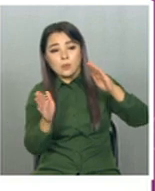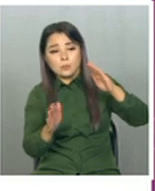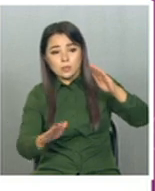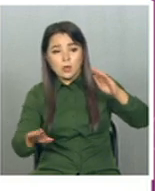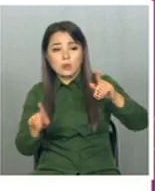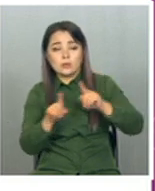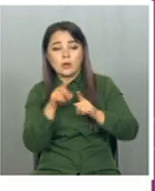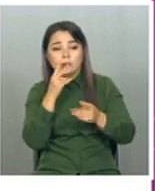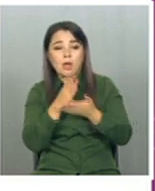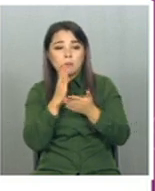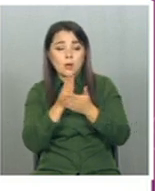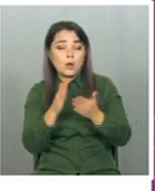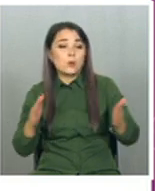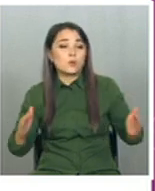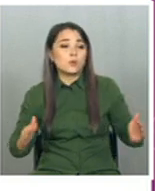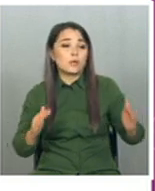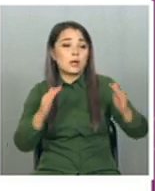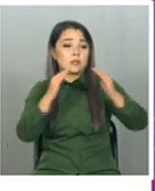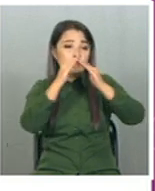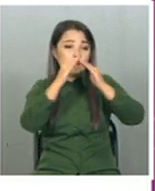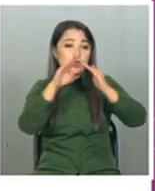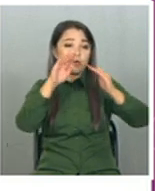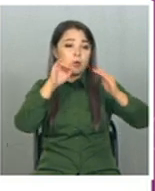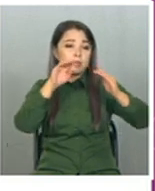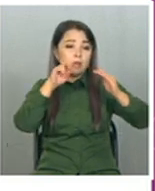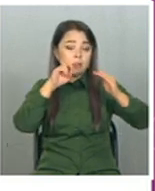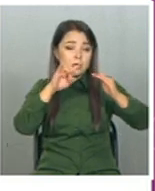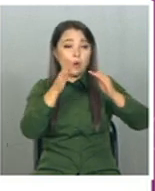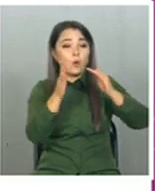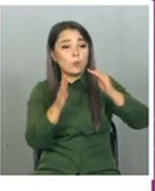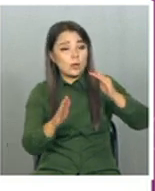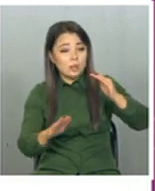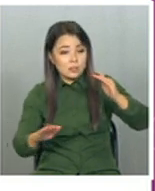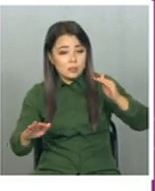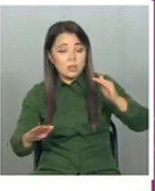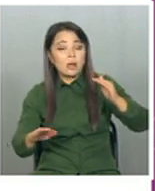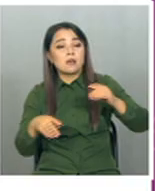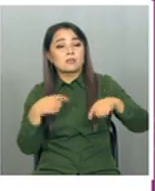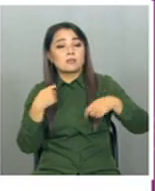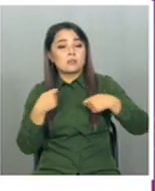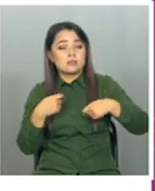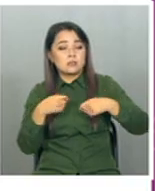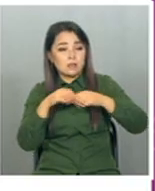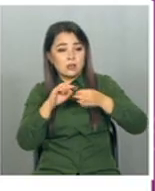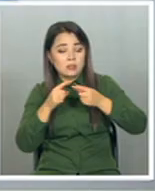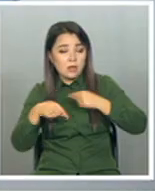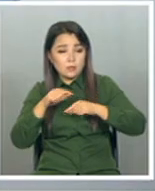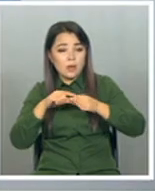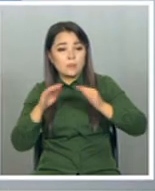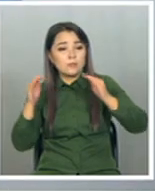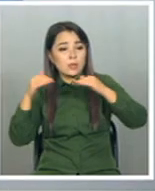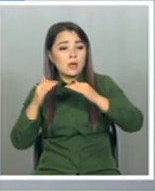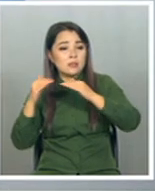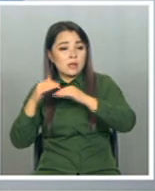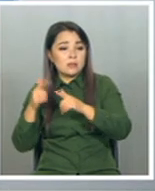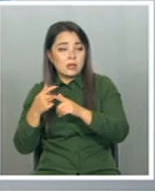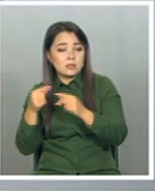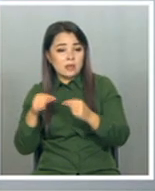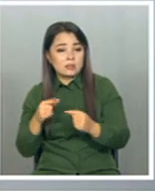түседі. Көтерілген жері жоталар, опырылған жерлер тауаралық ойыстарға сәйкес келеді. Тау